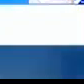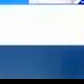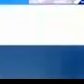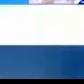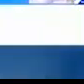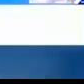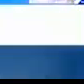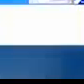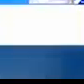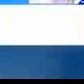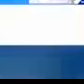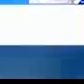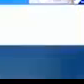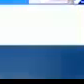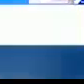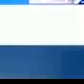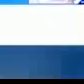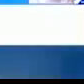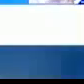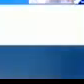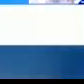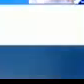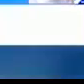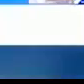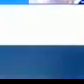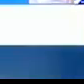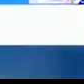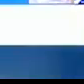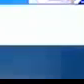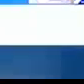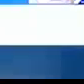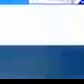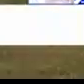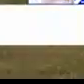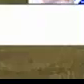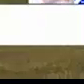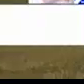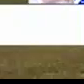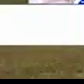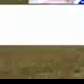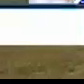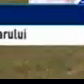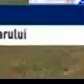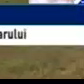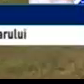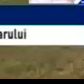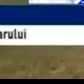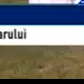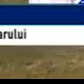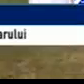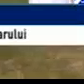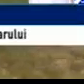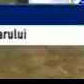care susține marșul centenarului care a pornit din Alba Iulia și urmează să se încheie la Chișinău. Membrii Consiliului au condamnat acțiunile poliției de